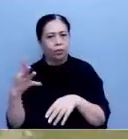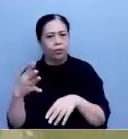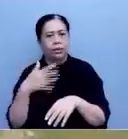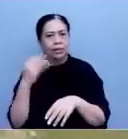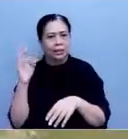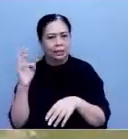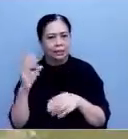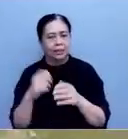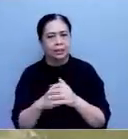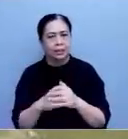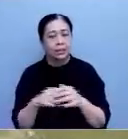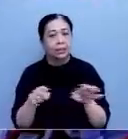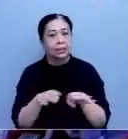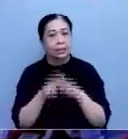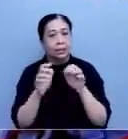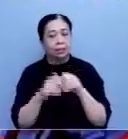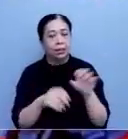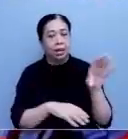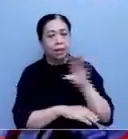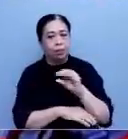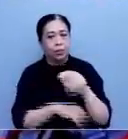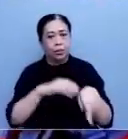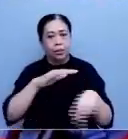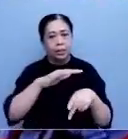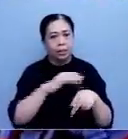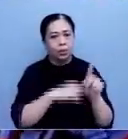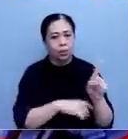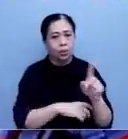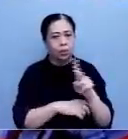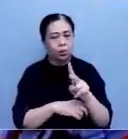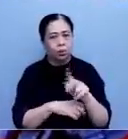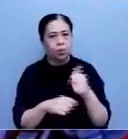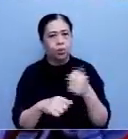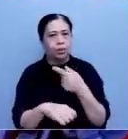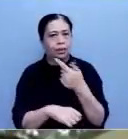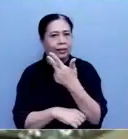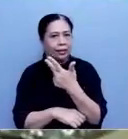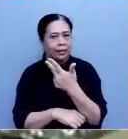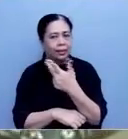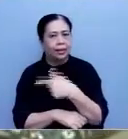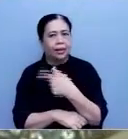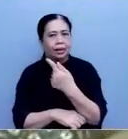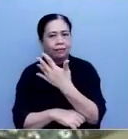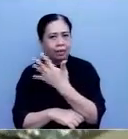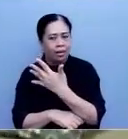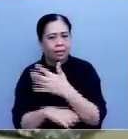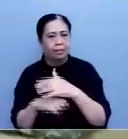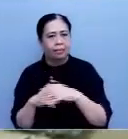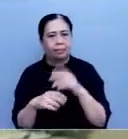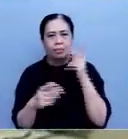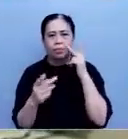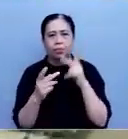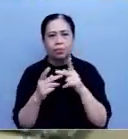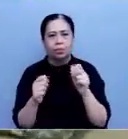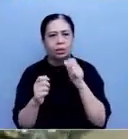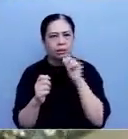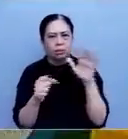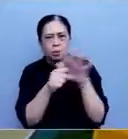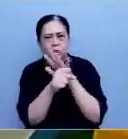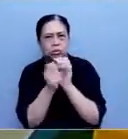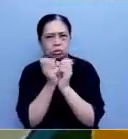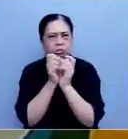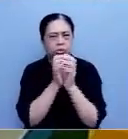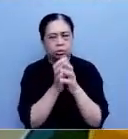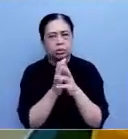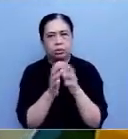6. Kasabay naman ng panghapon na kinder, grade 1 at 2, ang grade 3 at grade 5. Layon daw nito na hindi magsiksikan sa